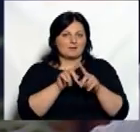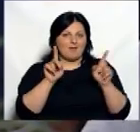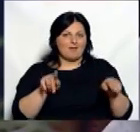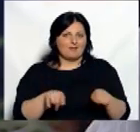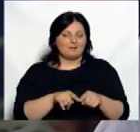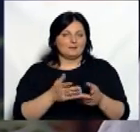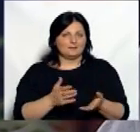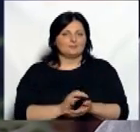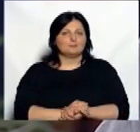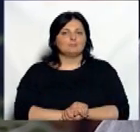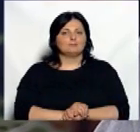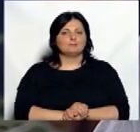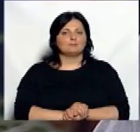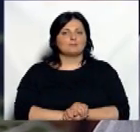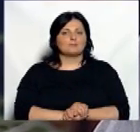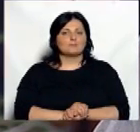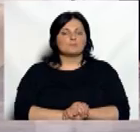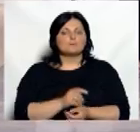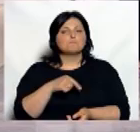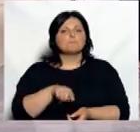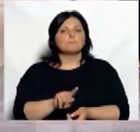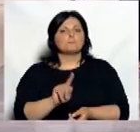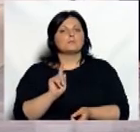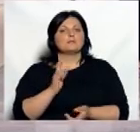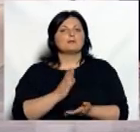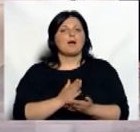დავინახავ? ექიმი შიში ტრაკი. აი რა